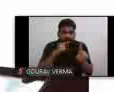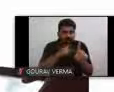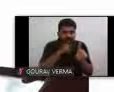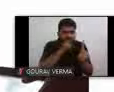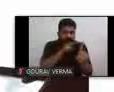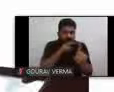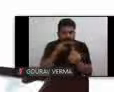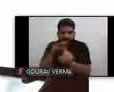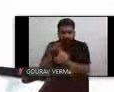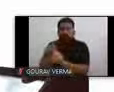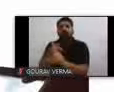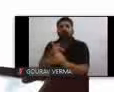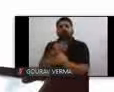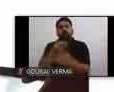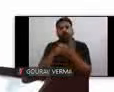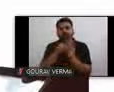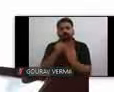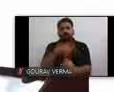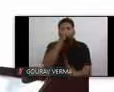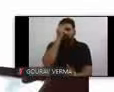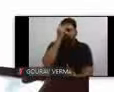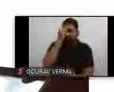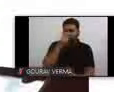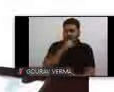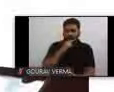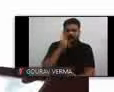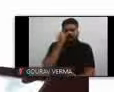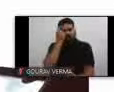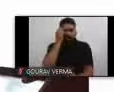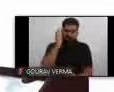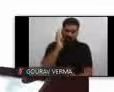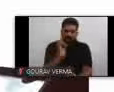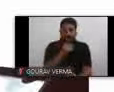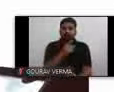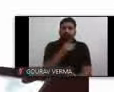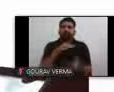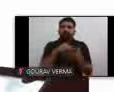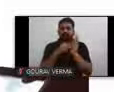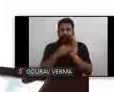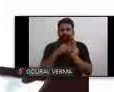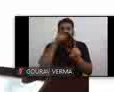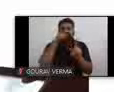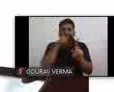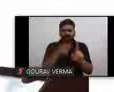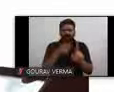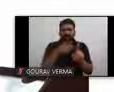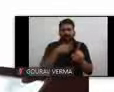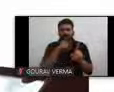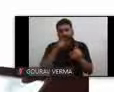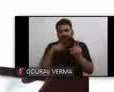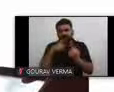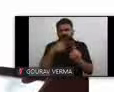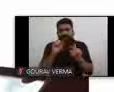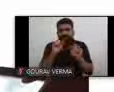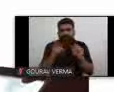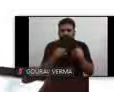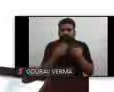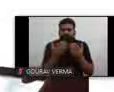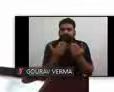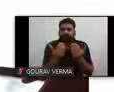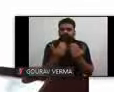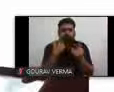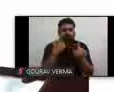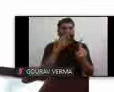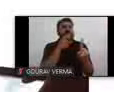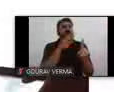द चाइल्ड इज एबल टू अंडरस्टैंड कलर. So that is, in that way we can, we'll be able to find out